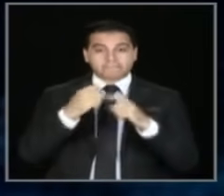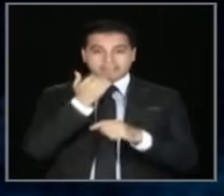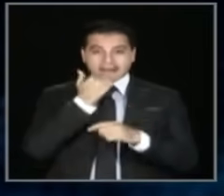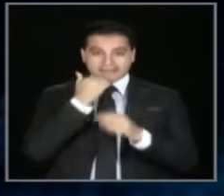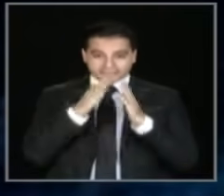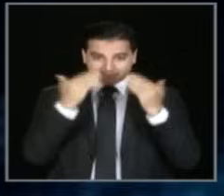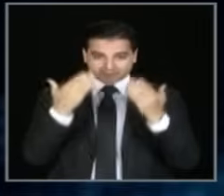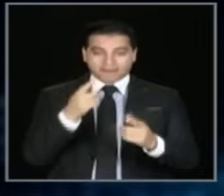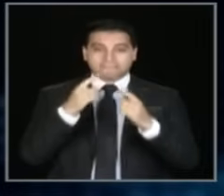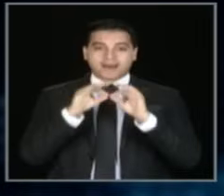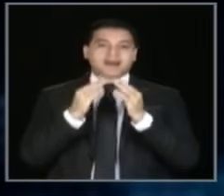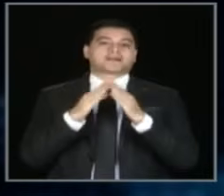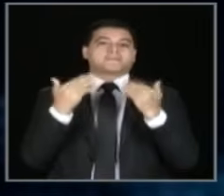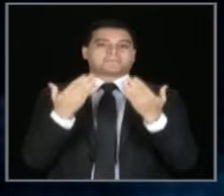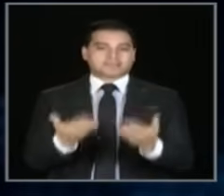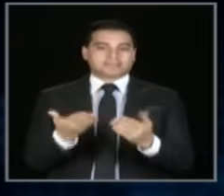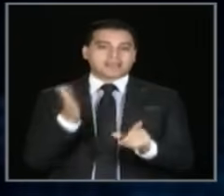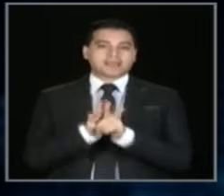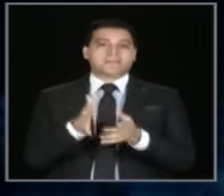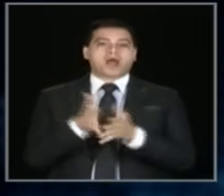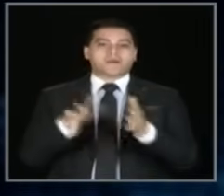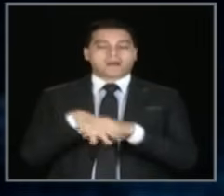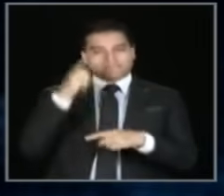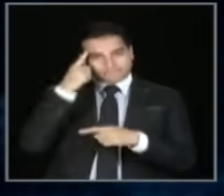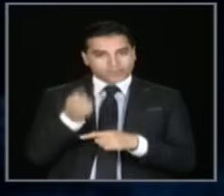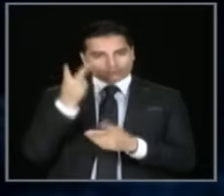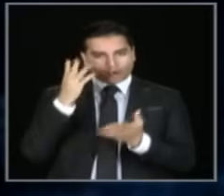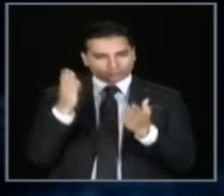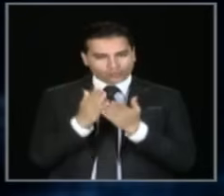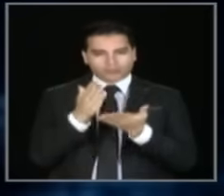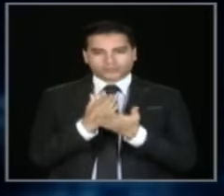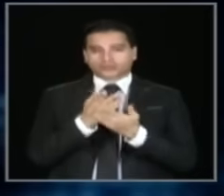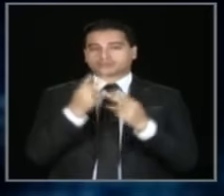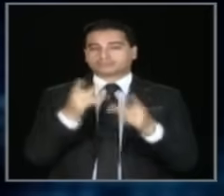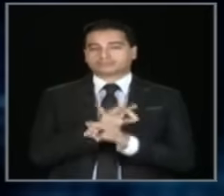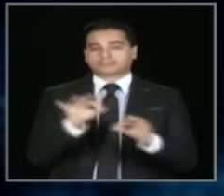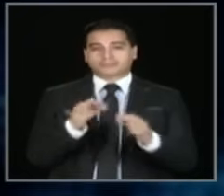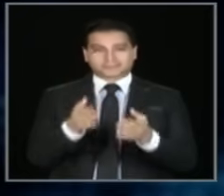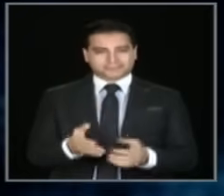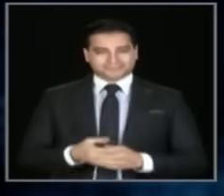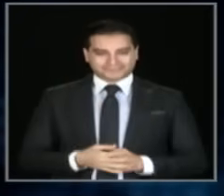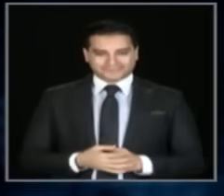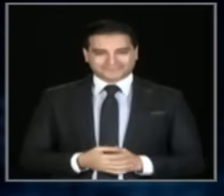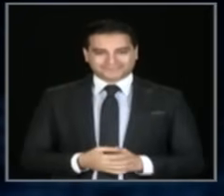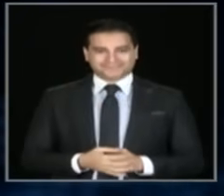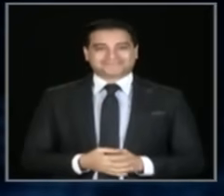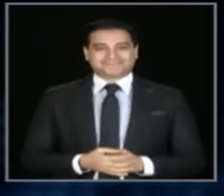الاهلي المصري، بنك اهل مصر، الداعم الاكبر للمشروعات الصغيره والمتوسطه ومتناهيه